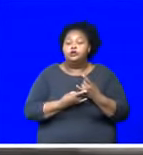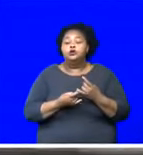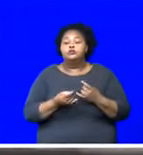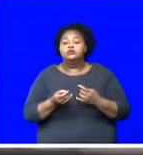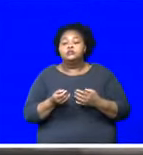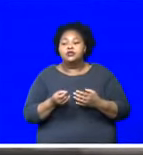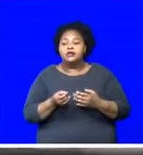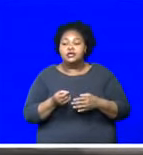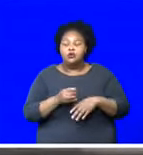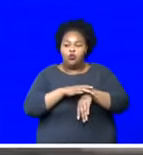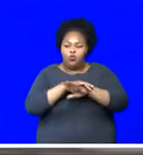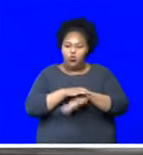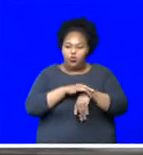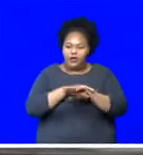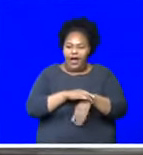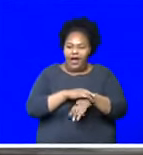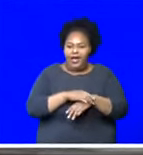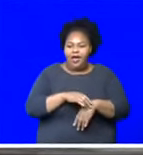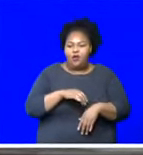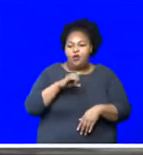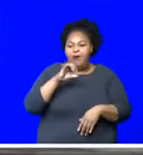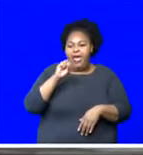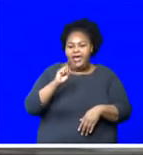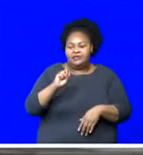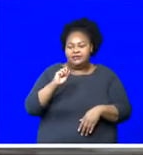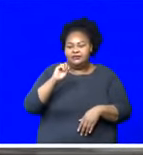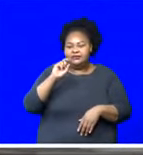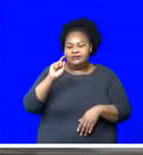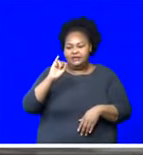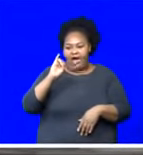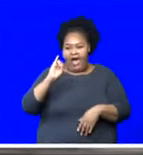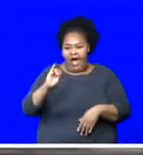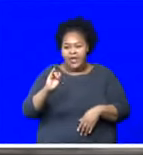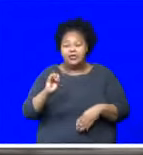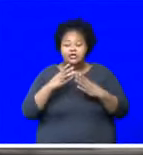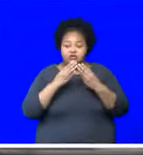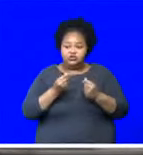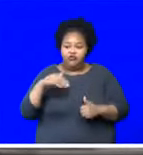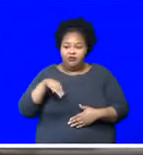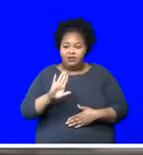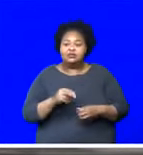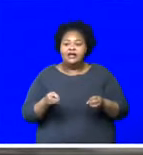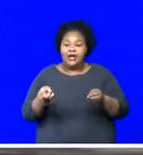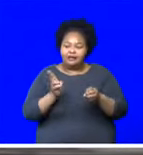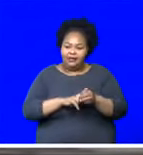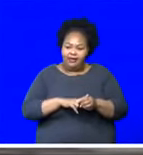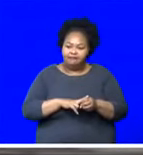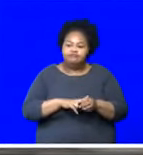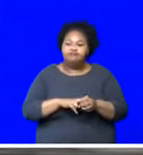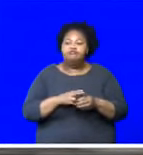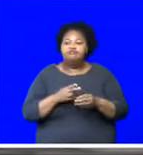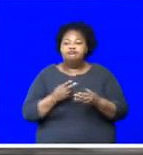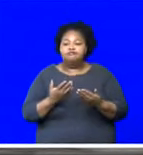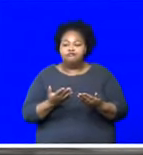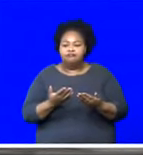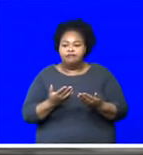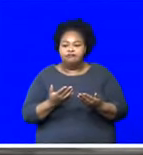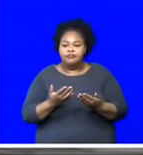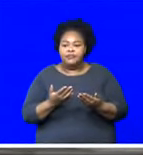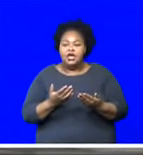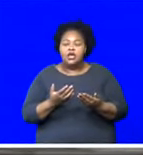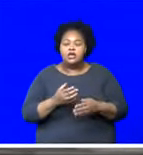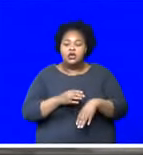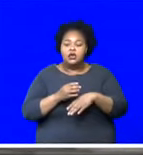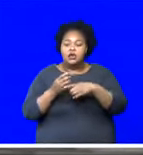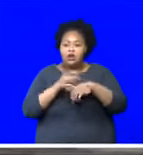mhlawumbe pregnancy kubekisa nje just a few, so si focuse lapho kakhulu na UNFPA. So bawendile ke